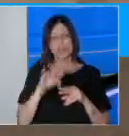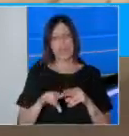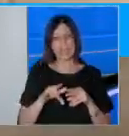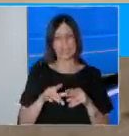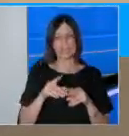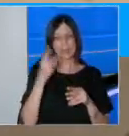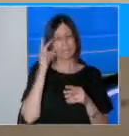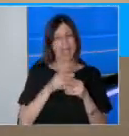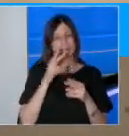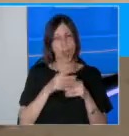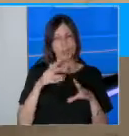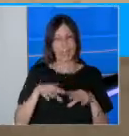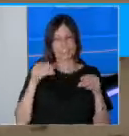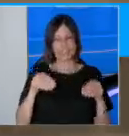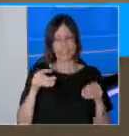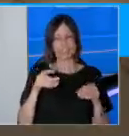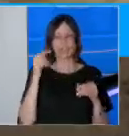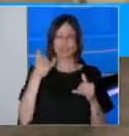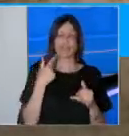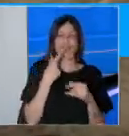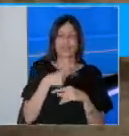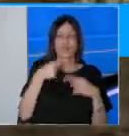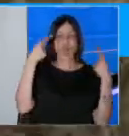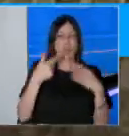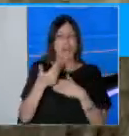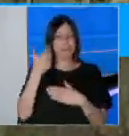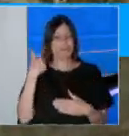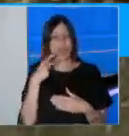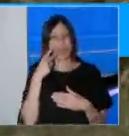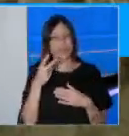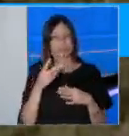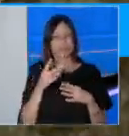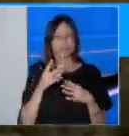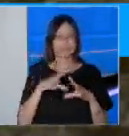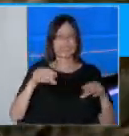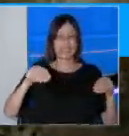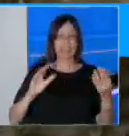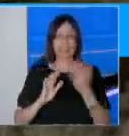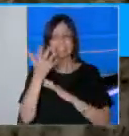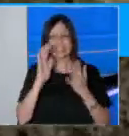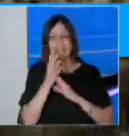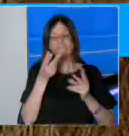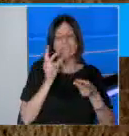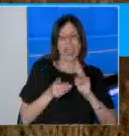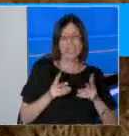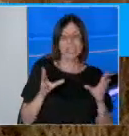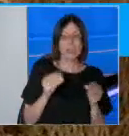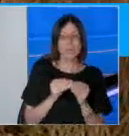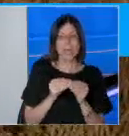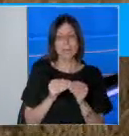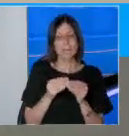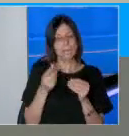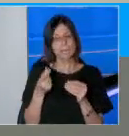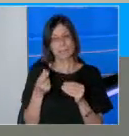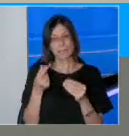ועשבים, ואז יום לפני, תורי את השדה נשרף, רצים, רצים כל משדה לשדה, עם כלי עיבוד,